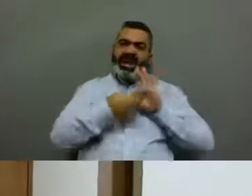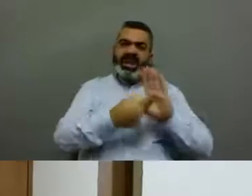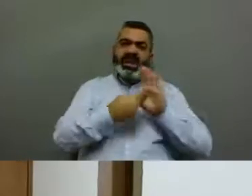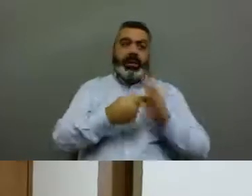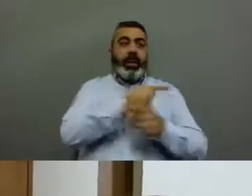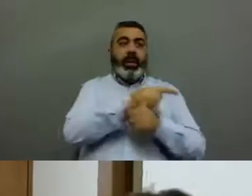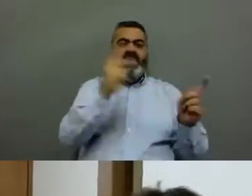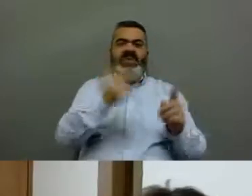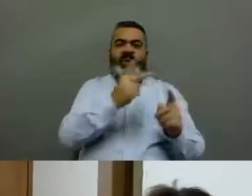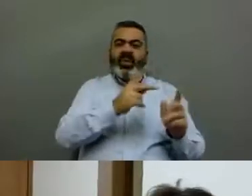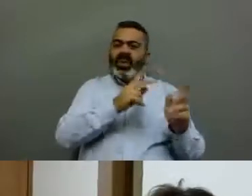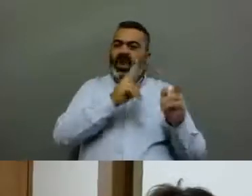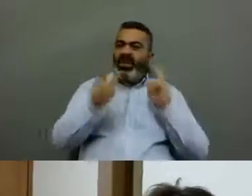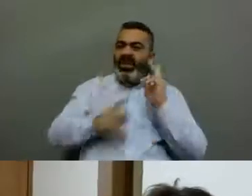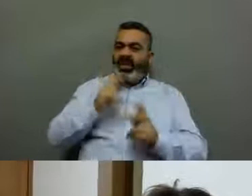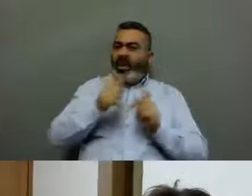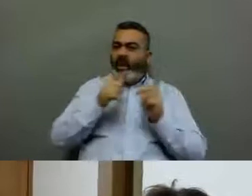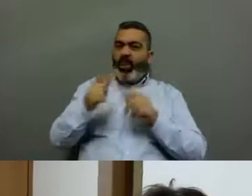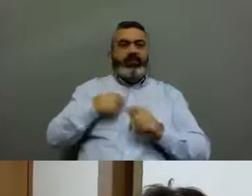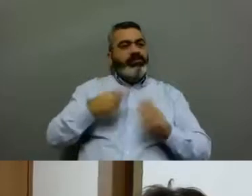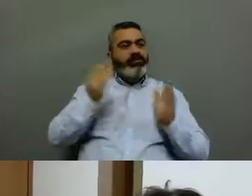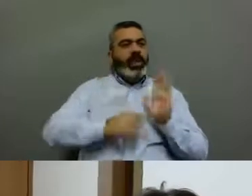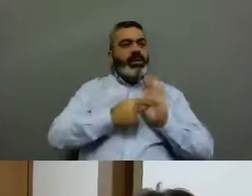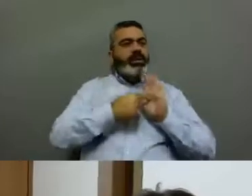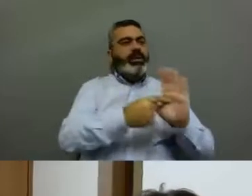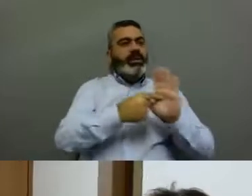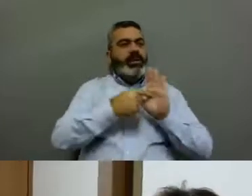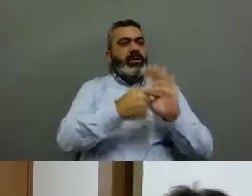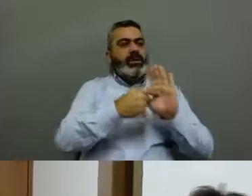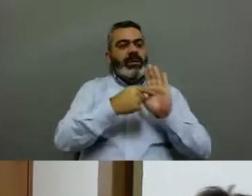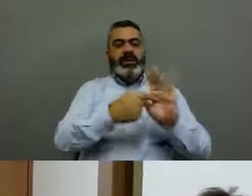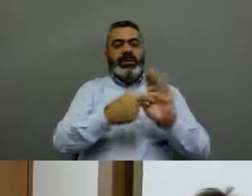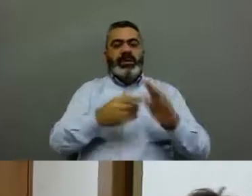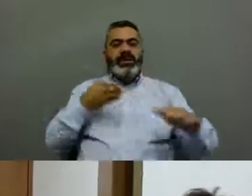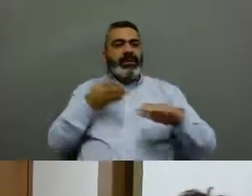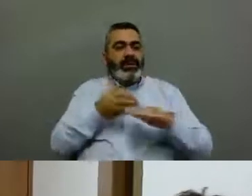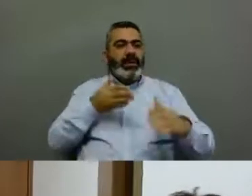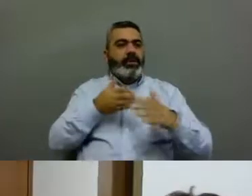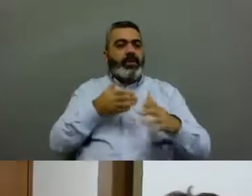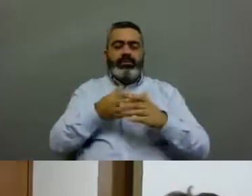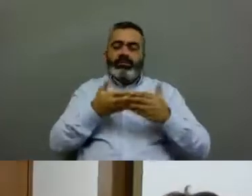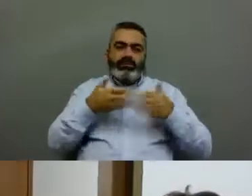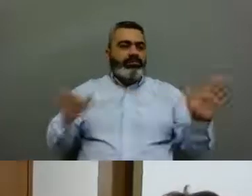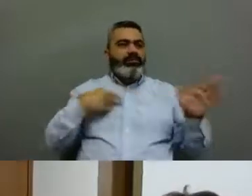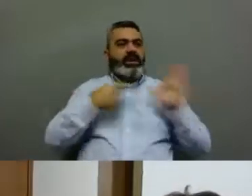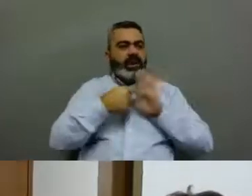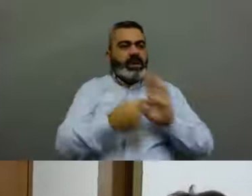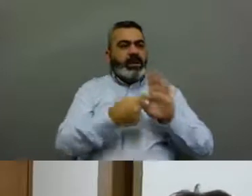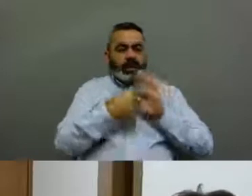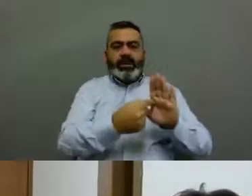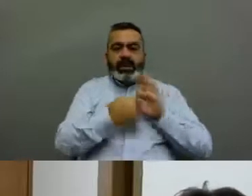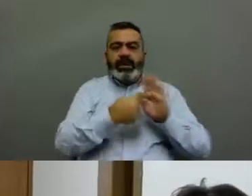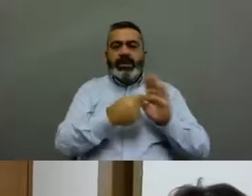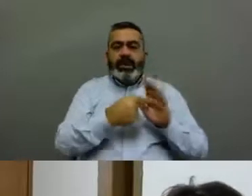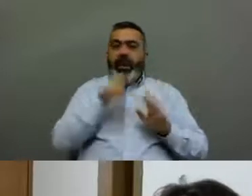αφιλόξενο για αυτά περιβάλλον, δομικά μιλώντας πάντα. Και αυτό νομίζω ήταν κάτι